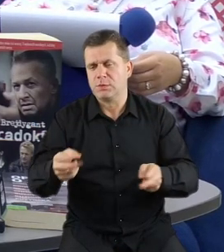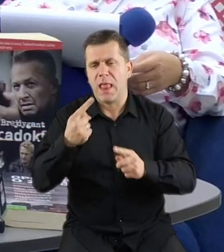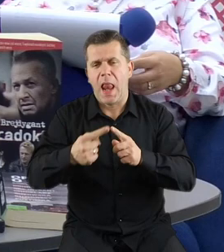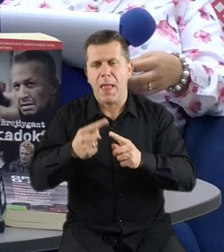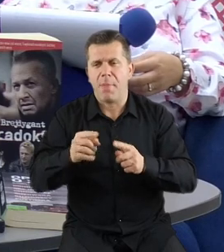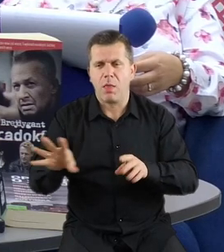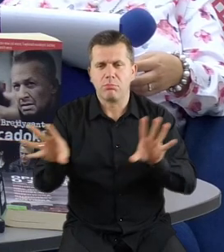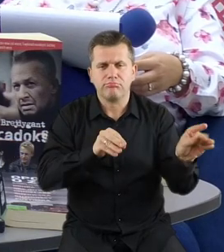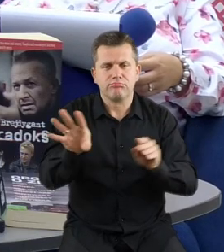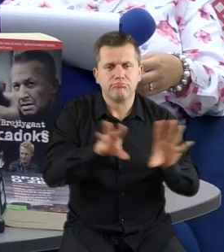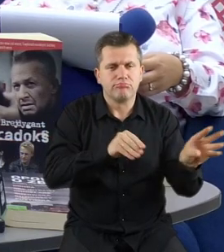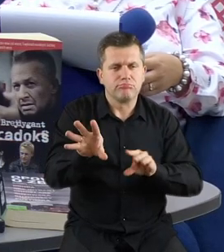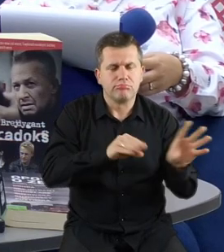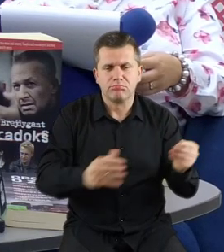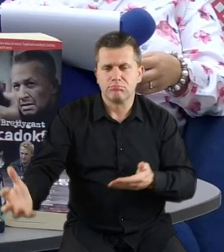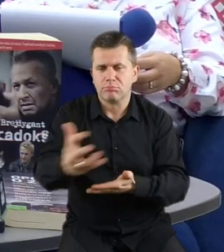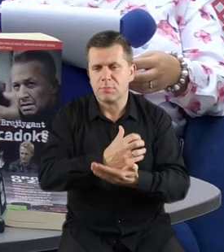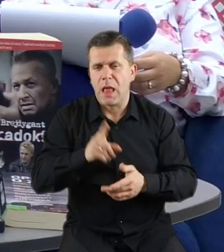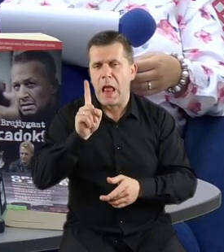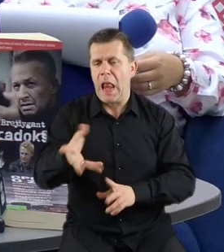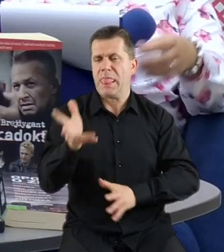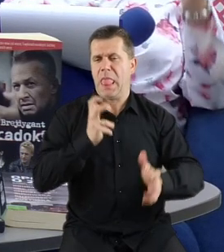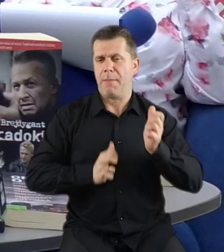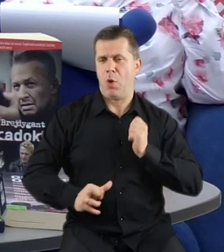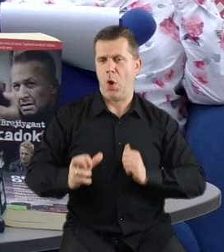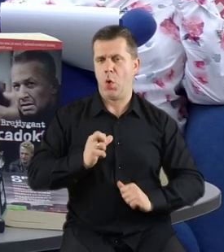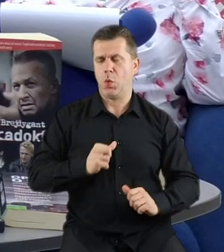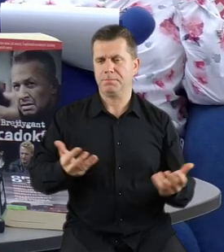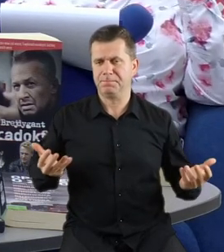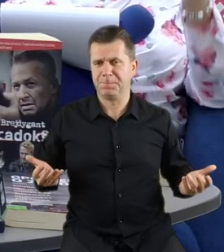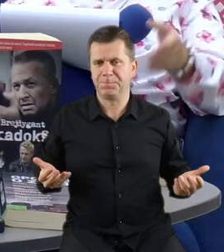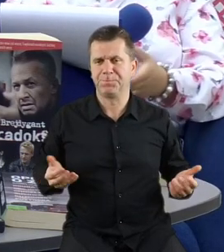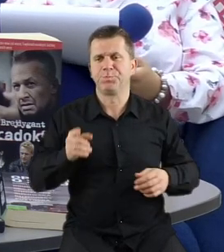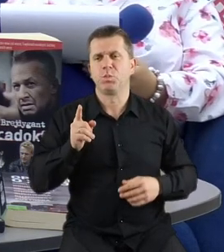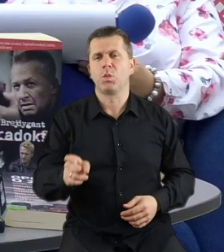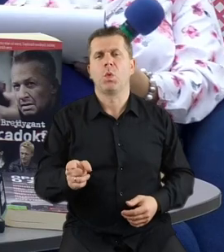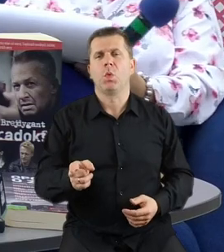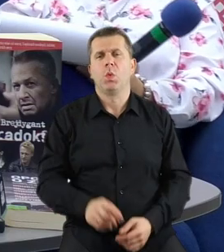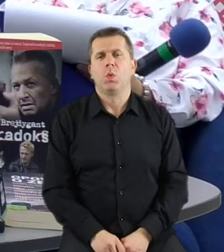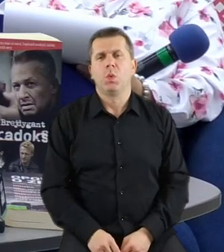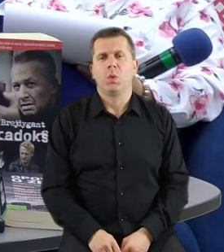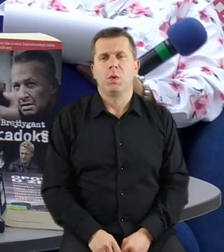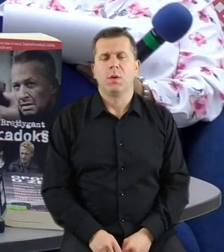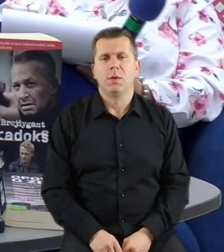różnych elementów, ale to, że niepokój i że to jest sugestywne, no to myślę, że